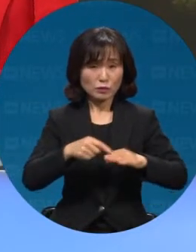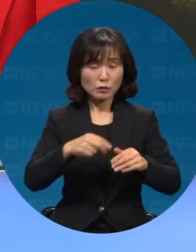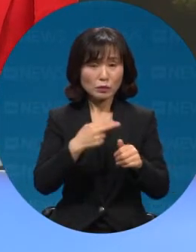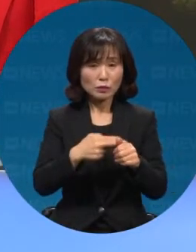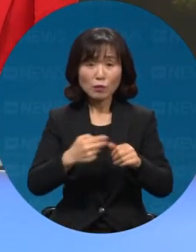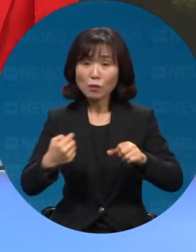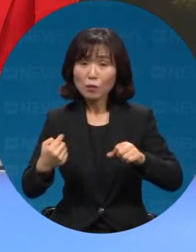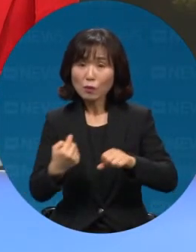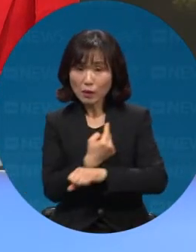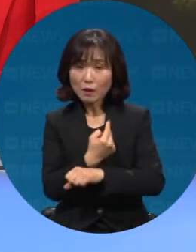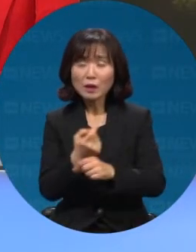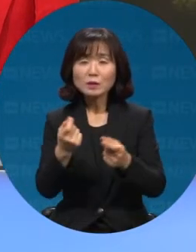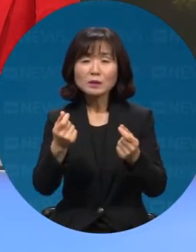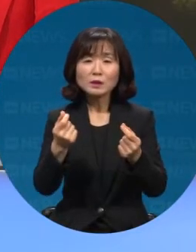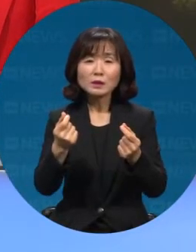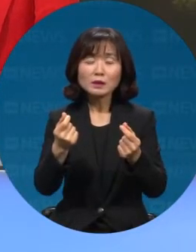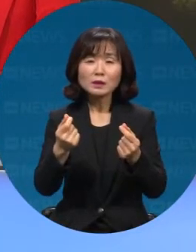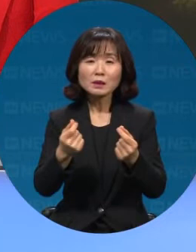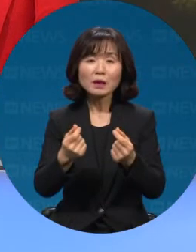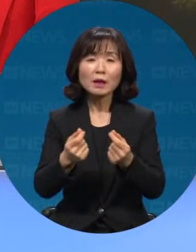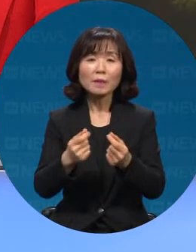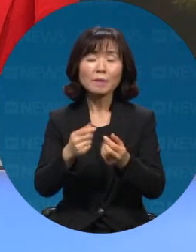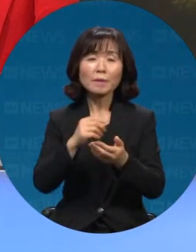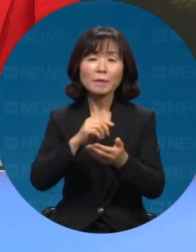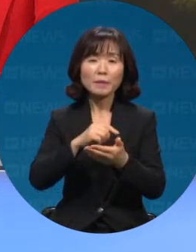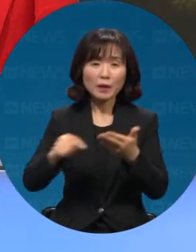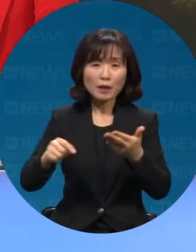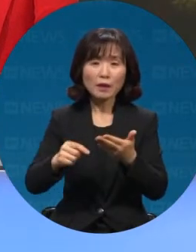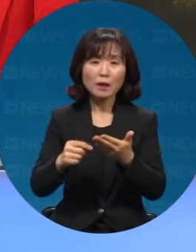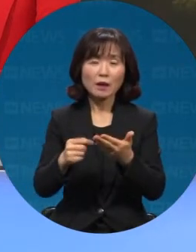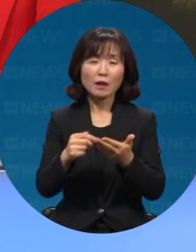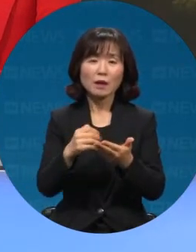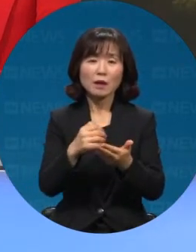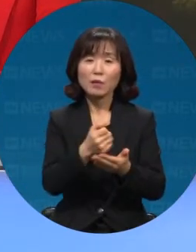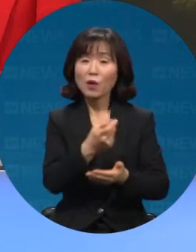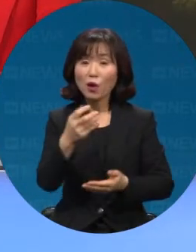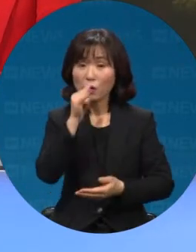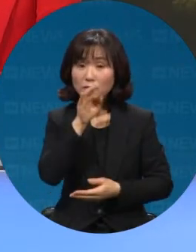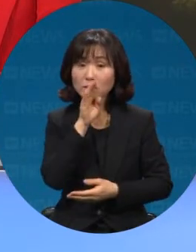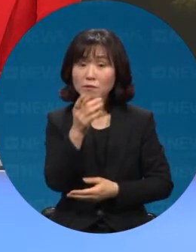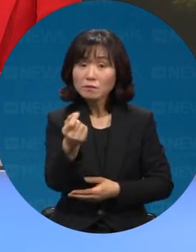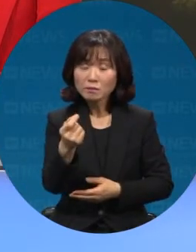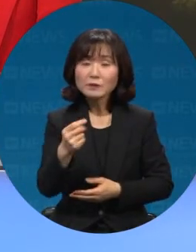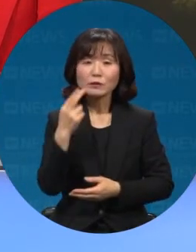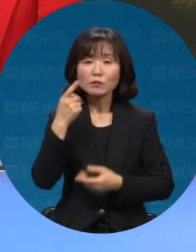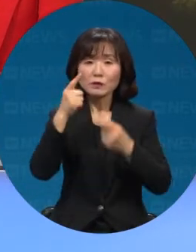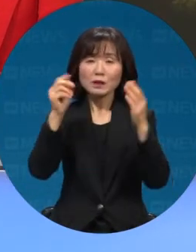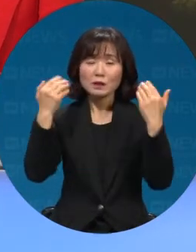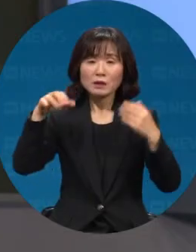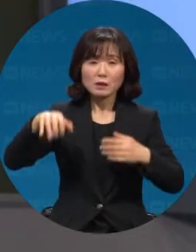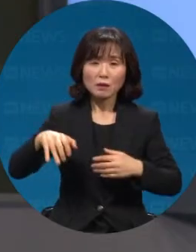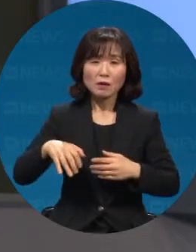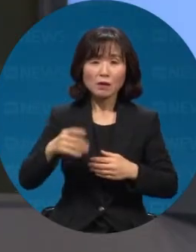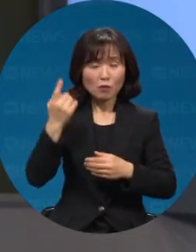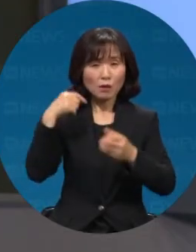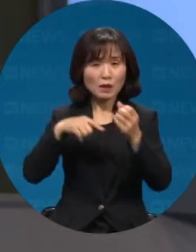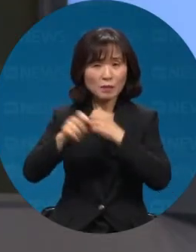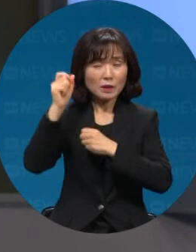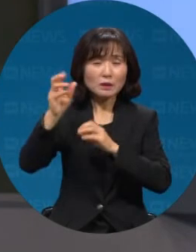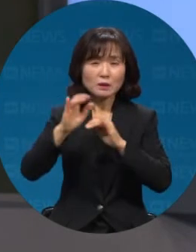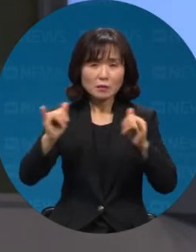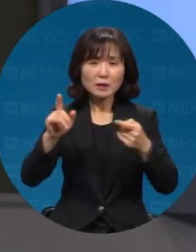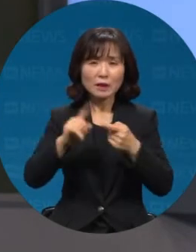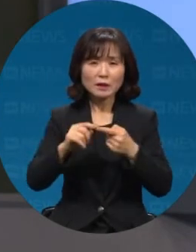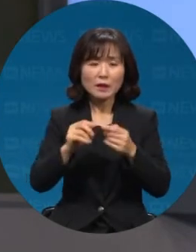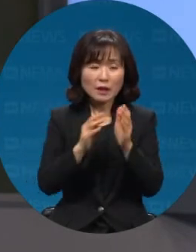외에도 지금 비슷한 사례가 피해서 리가 속출하고 있는 거 아니겠습니까 맞습니다 미국 대학에서 이렇게 과학 인재들을 둘러싼